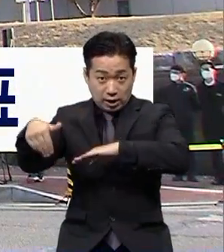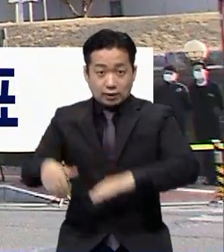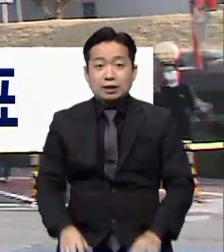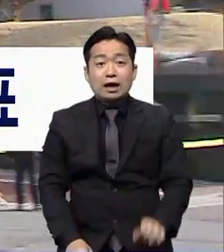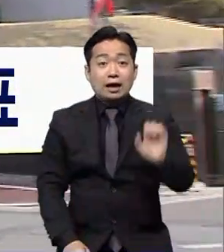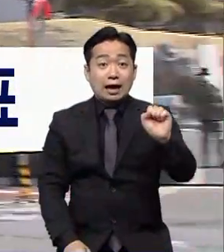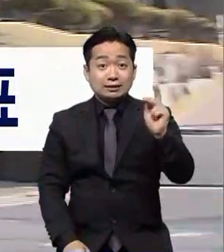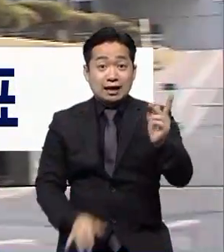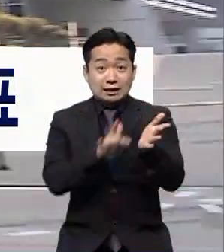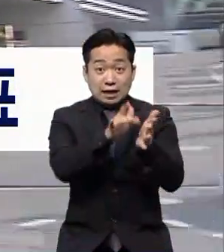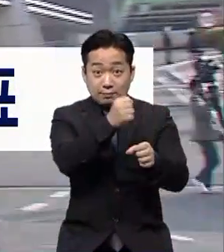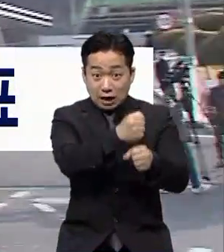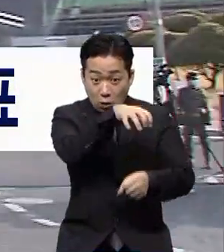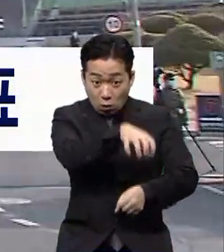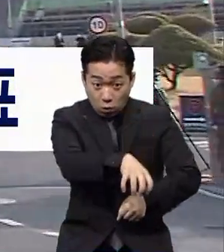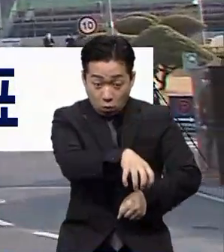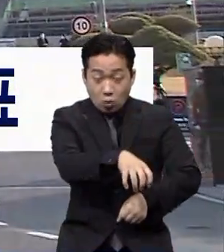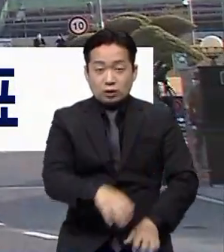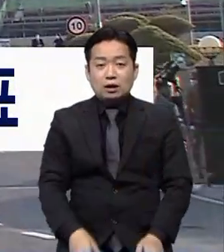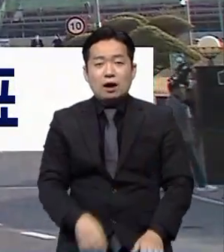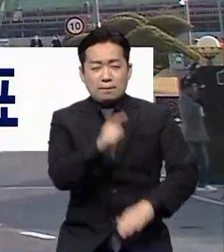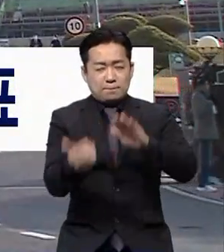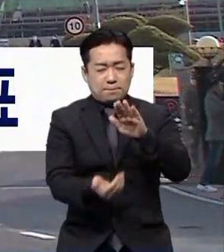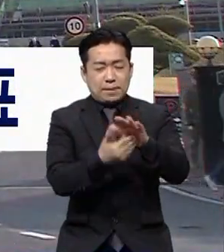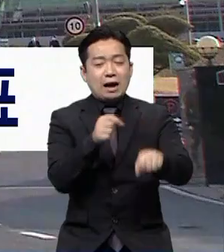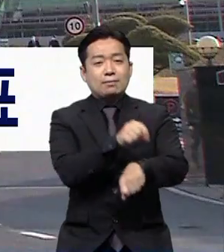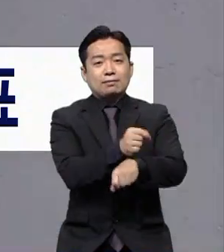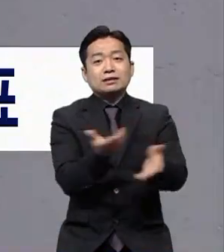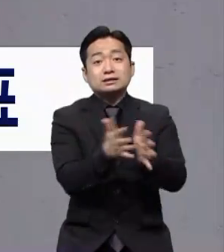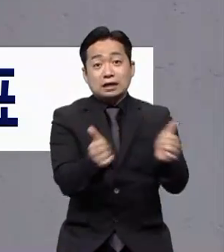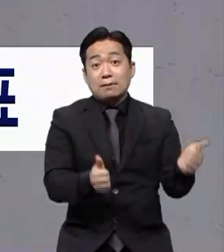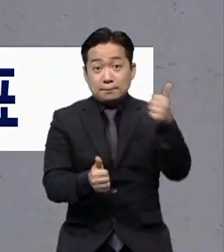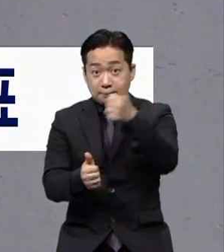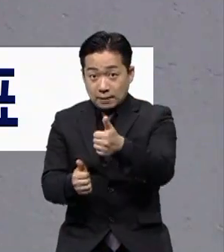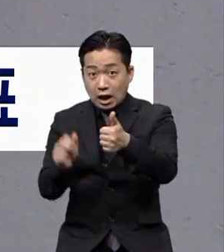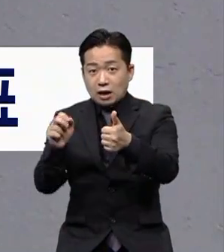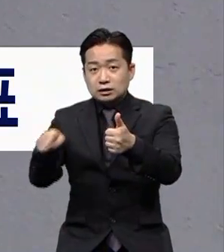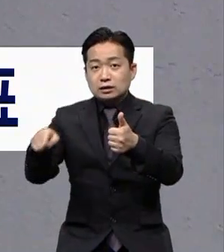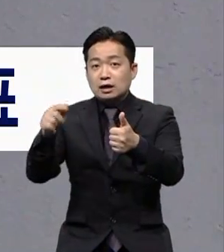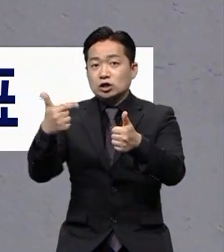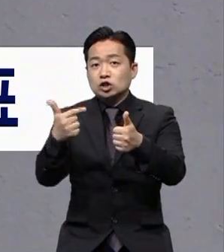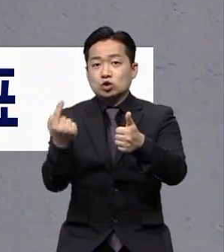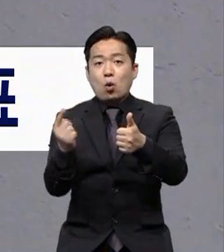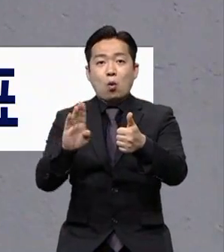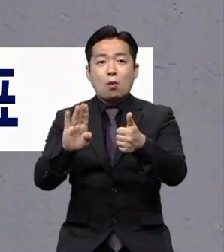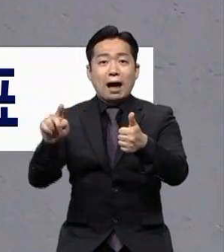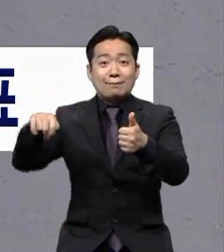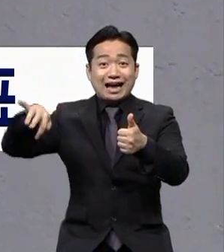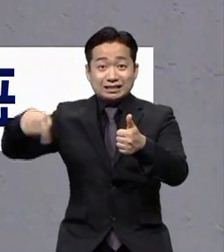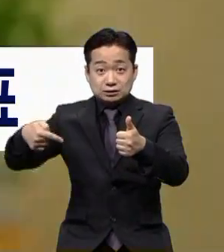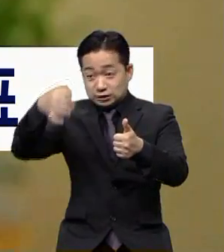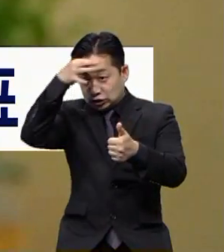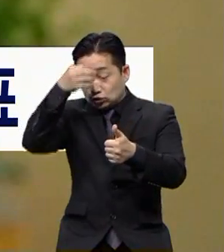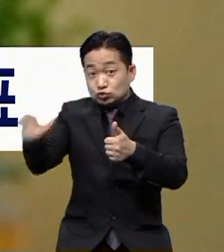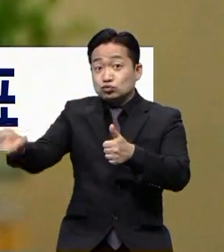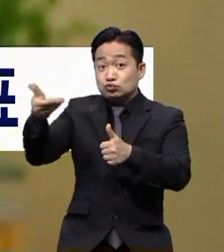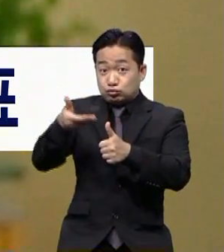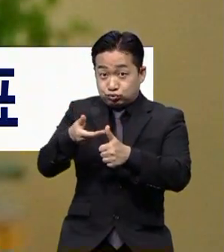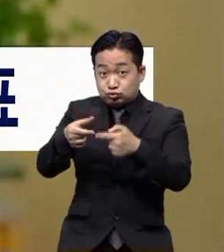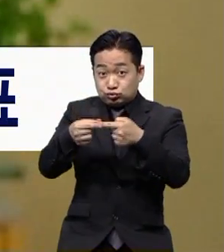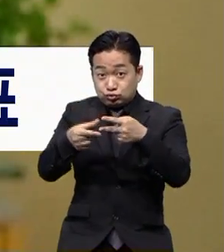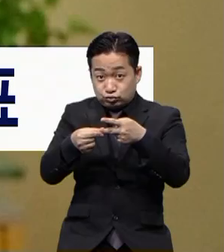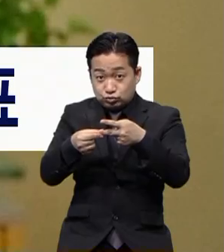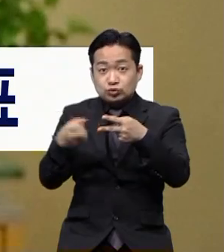SK바이오사이언스는 백신 최고 실무진이 동행했는데 노바백스와 기술 이전은 물론 라이센스 계약까지 목표로 하는